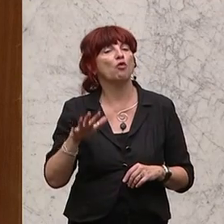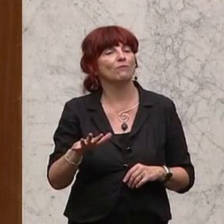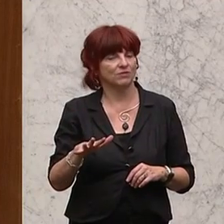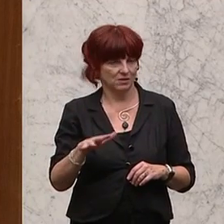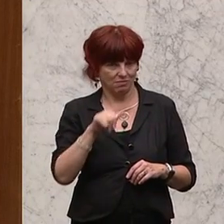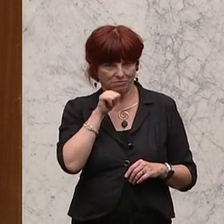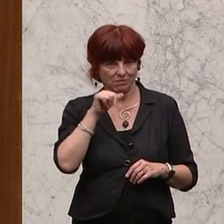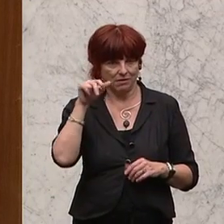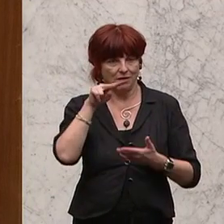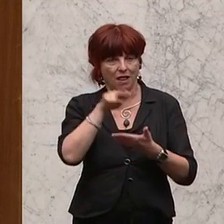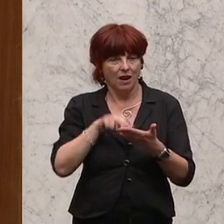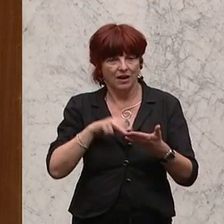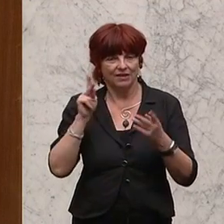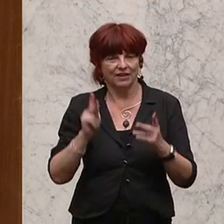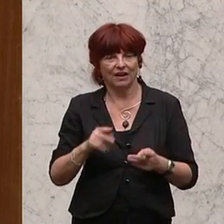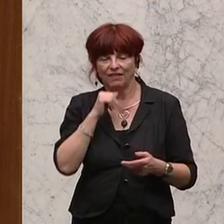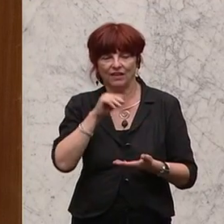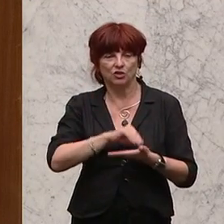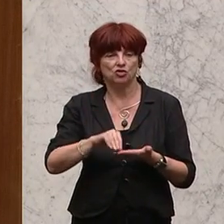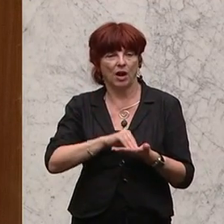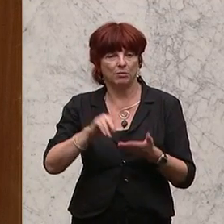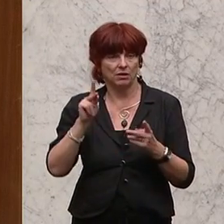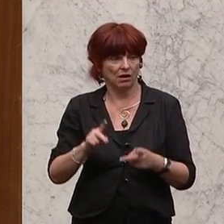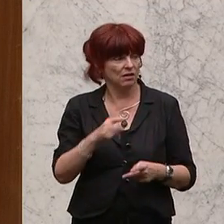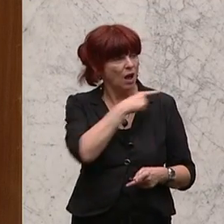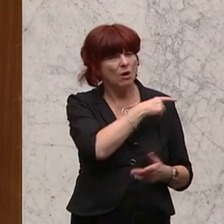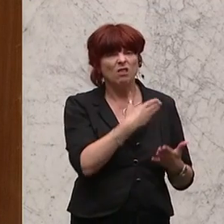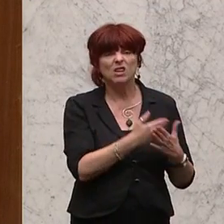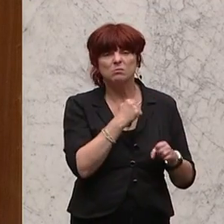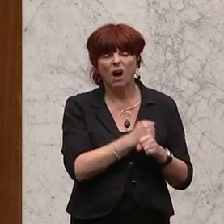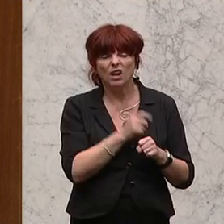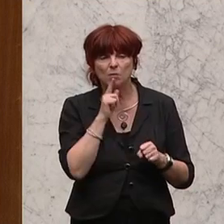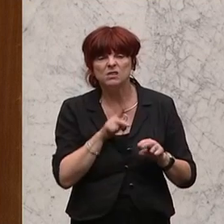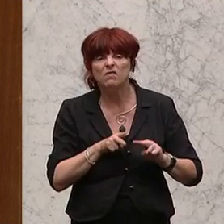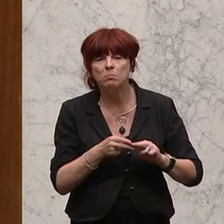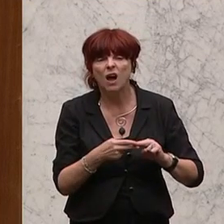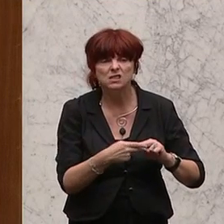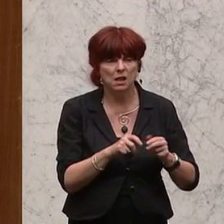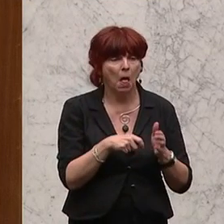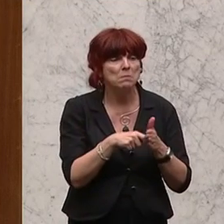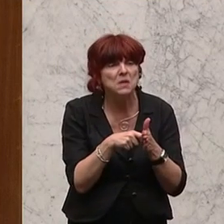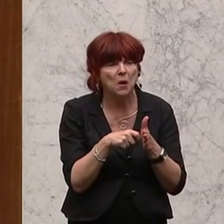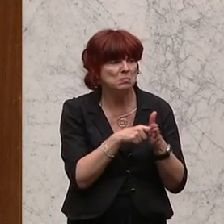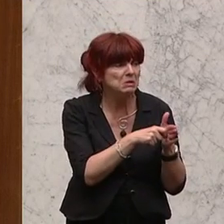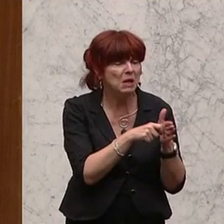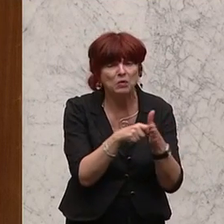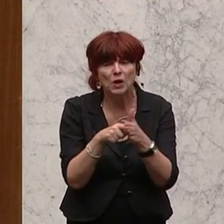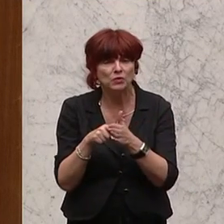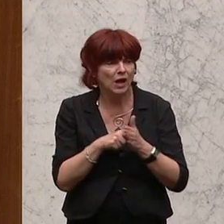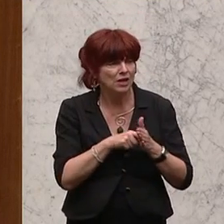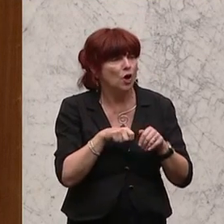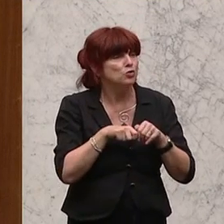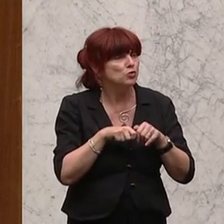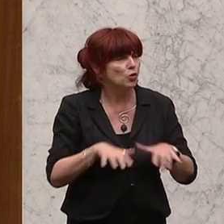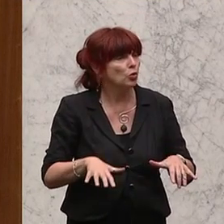stehen. Was Sie hier machen, Sie doktern an der Struktur herum, Sie doktern darum, dort herum, wo